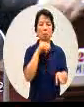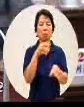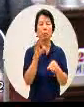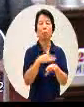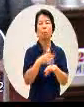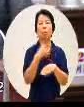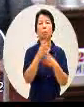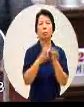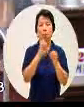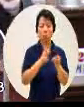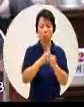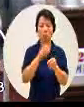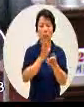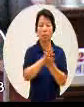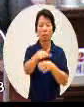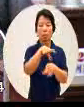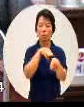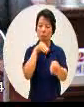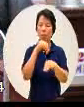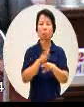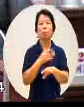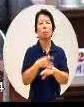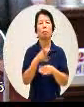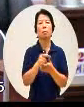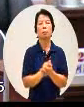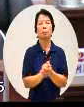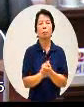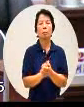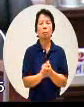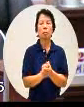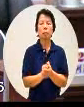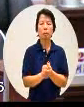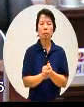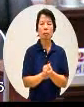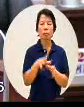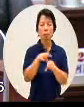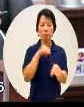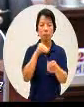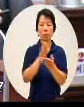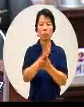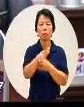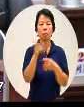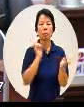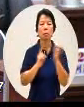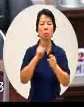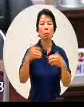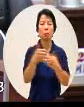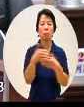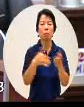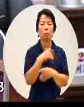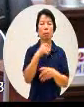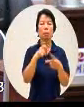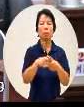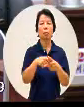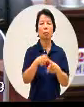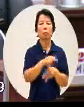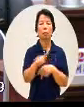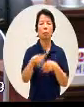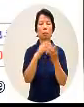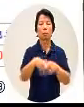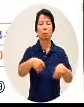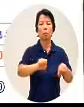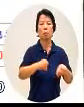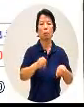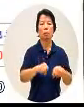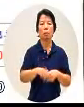二十年後會堵車嗎?也不會堵車啊來下一頁不會堵車你自由交通工具幾台?自由交通工具機車